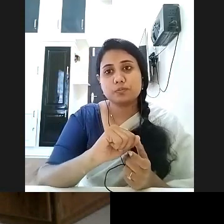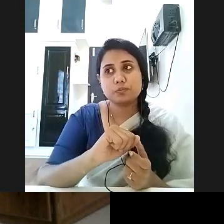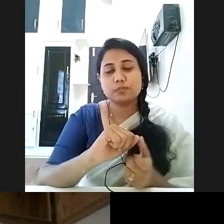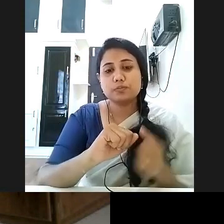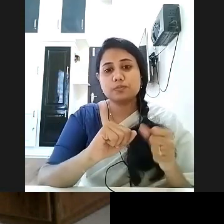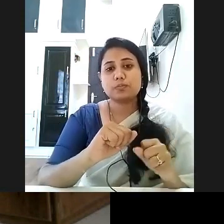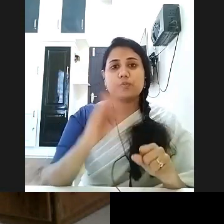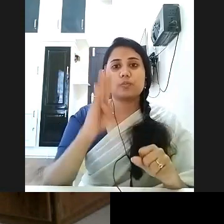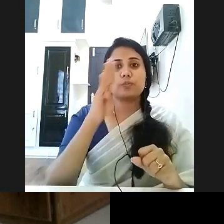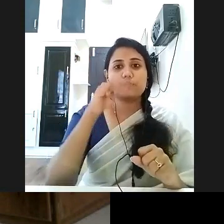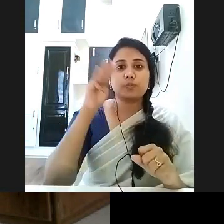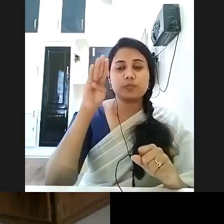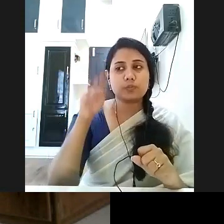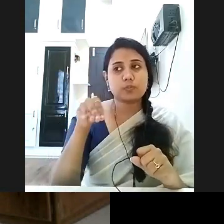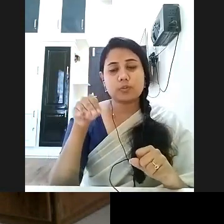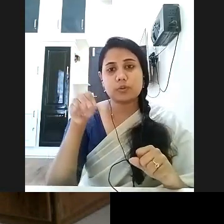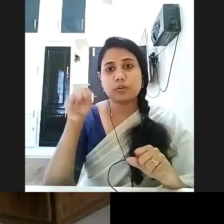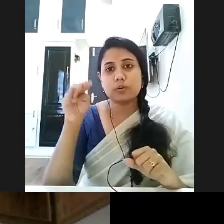9